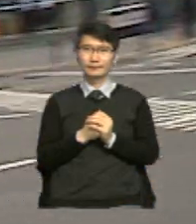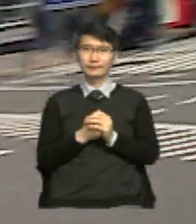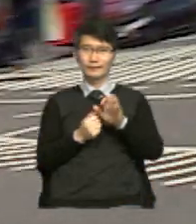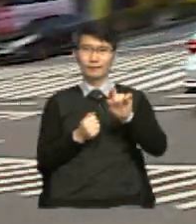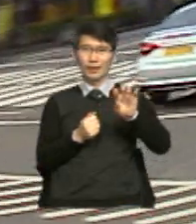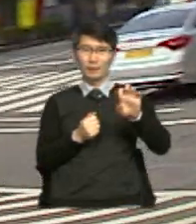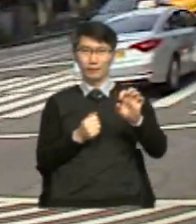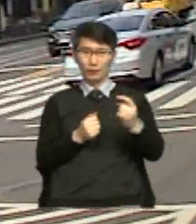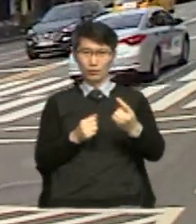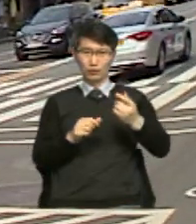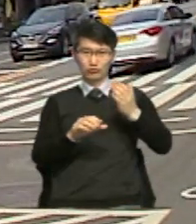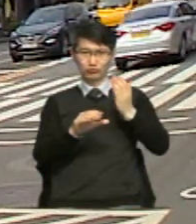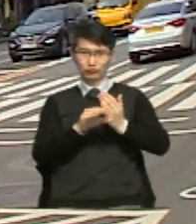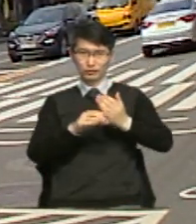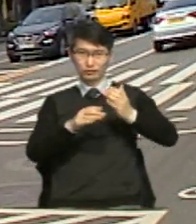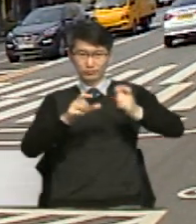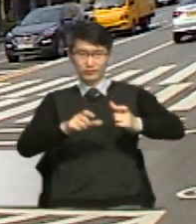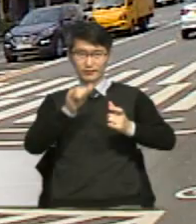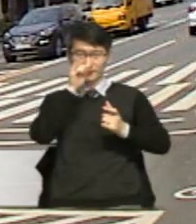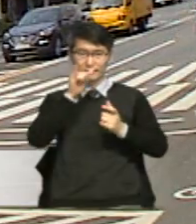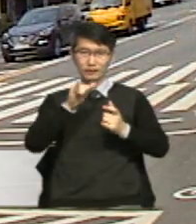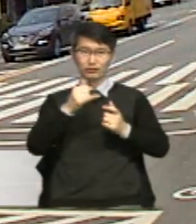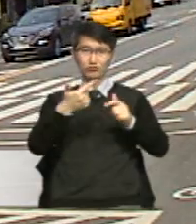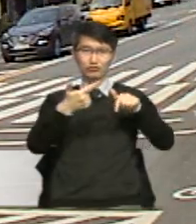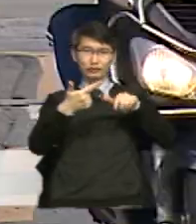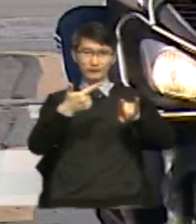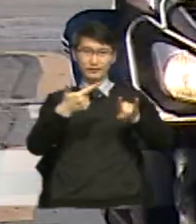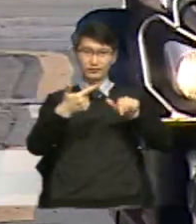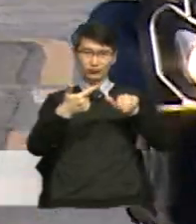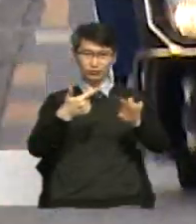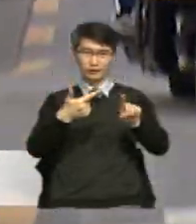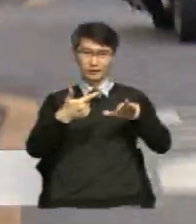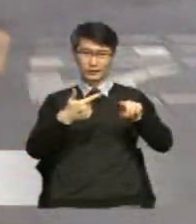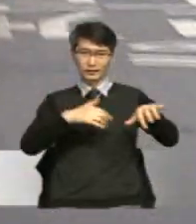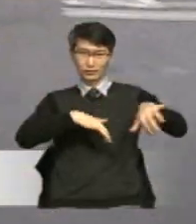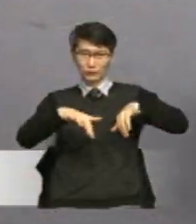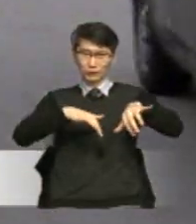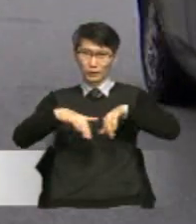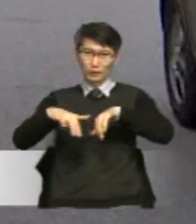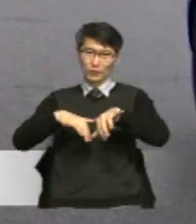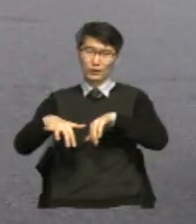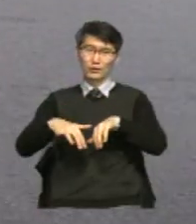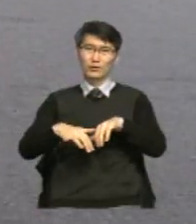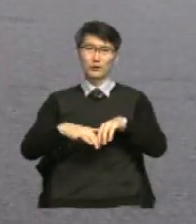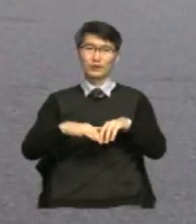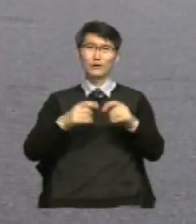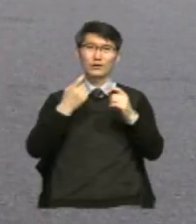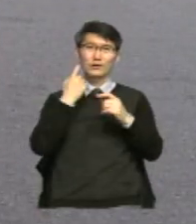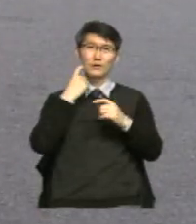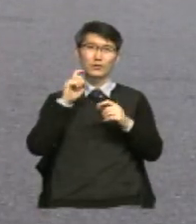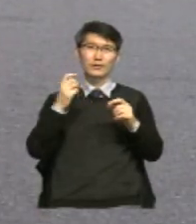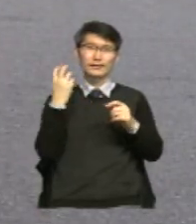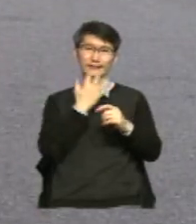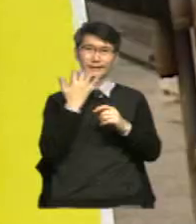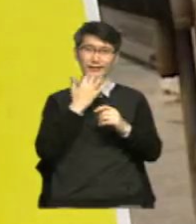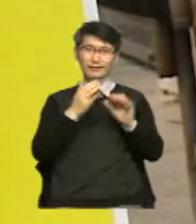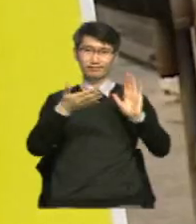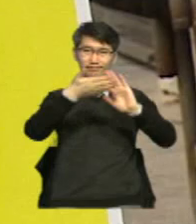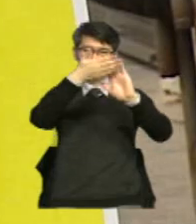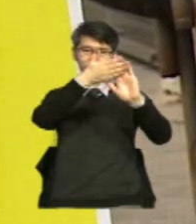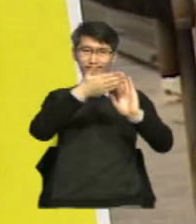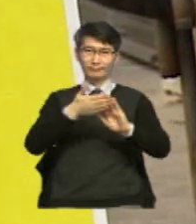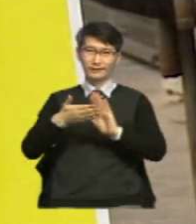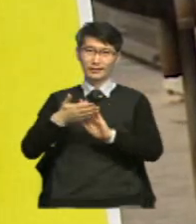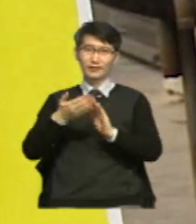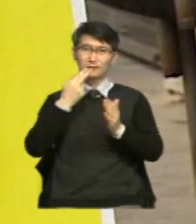마포구 망원동 중심부를 관통하는 왕복 6차선 도로. 도로 양옆 가로수에 노란색 현수막이 걸렸습니다.